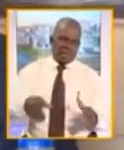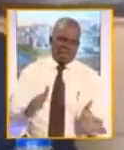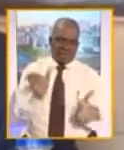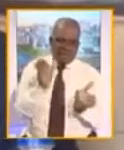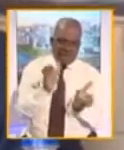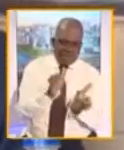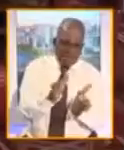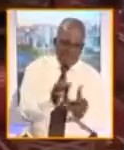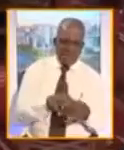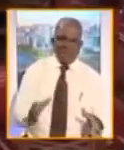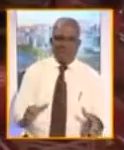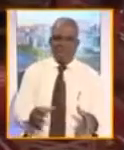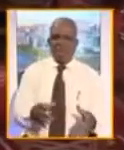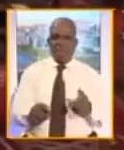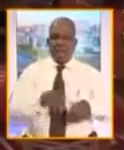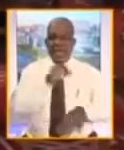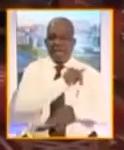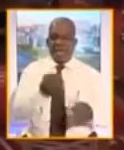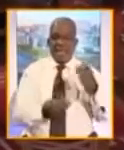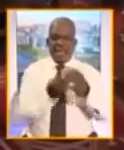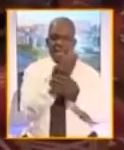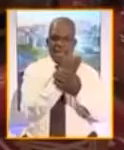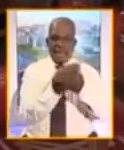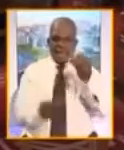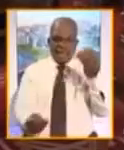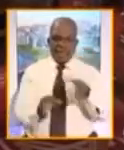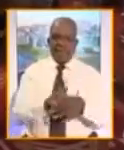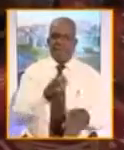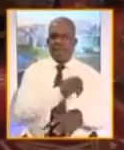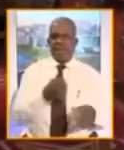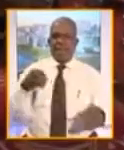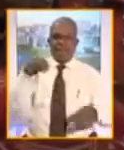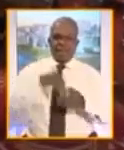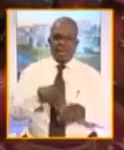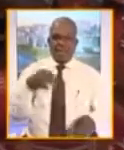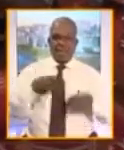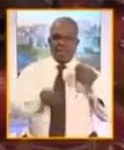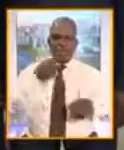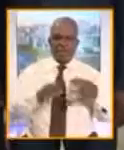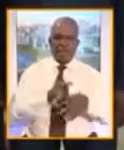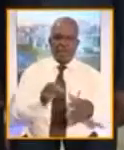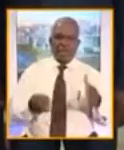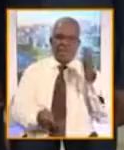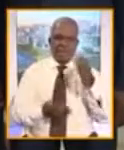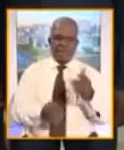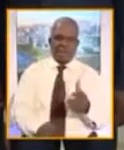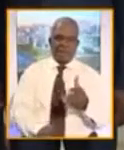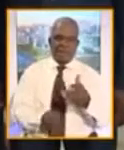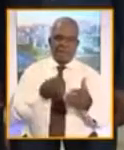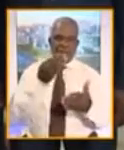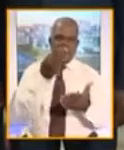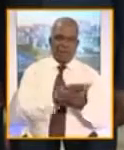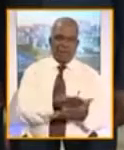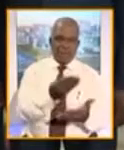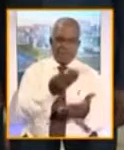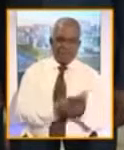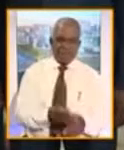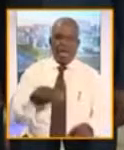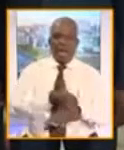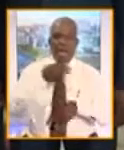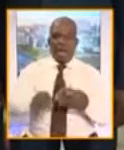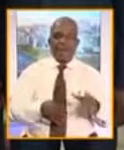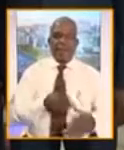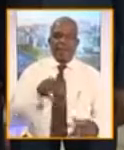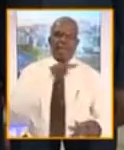situer à 4,5% du PIB en 2017. En outre, le FMI, la